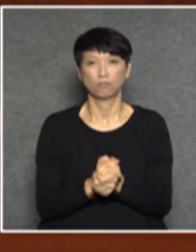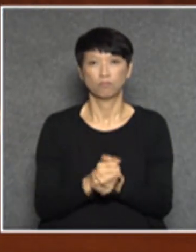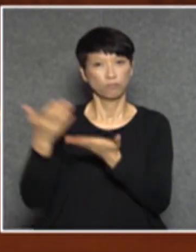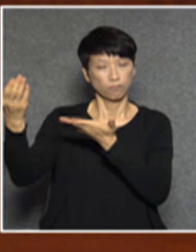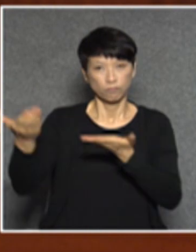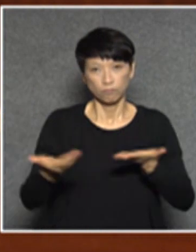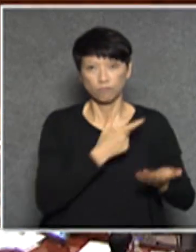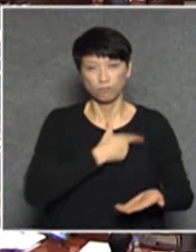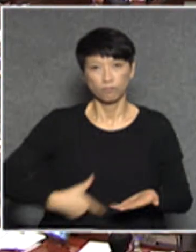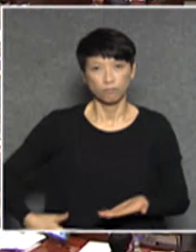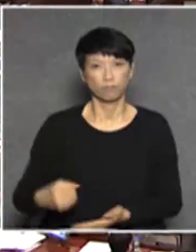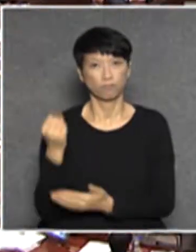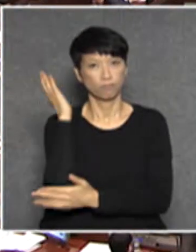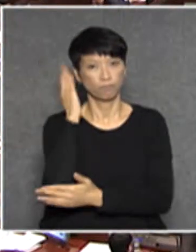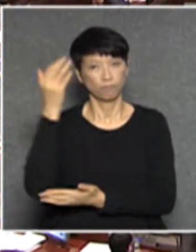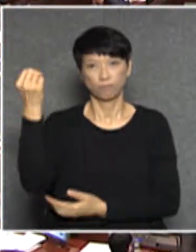員提問。